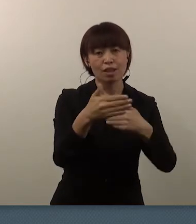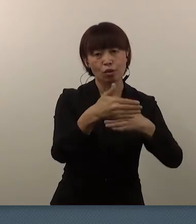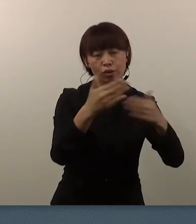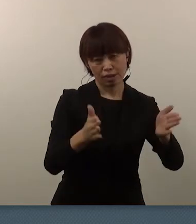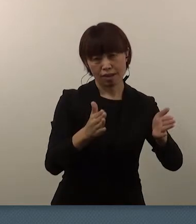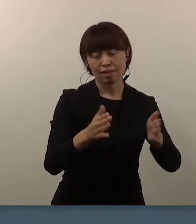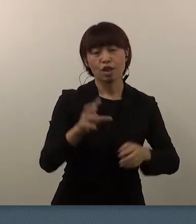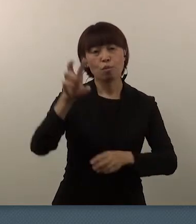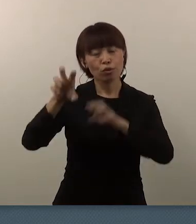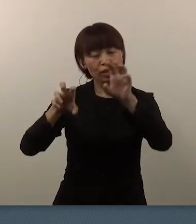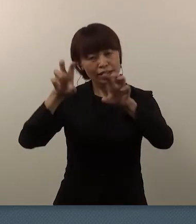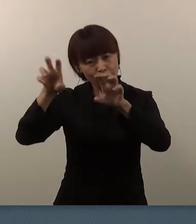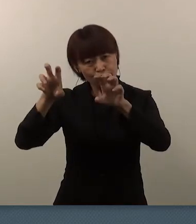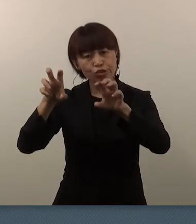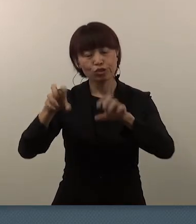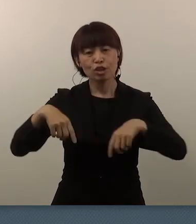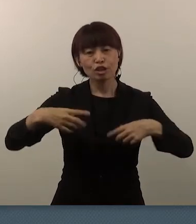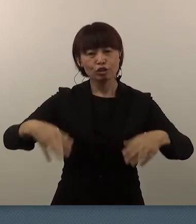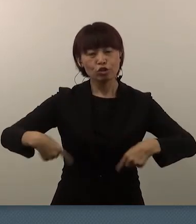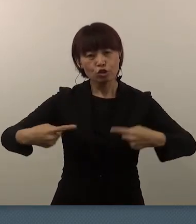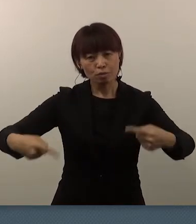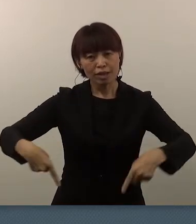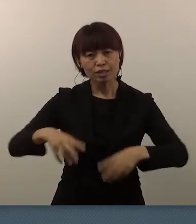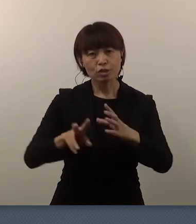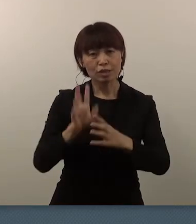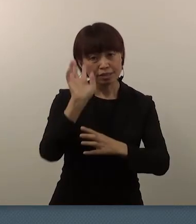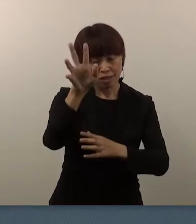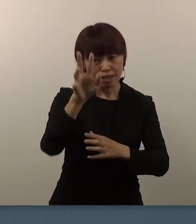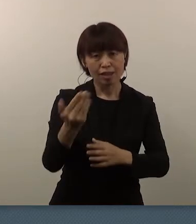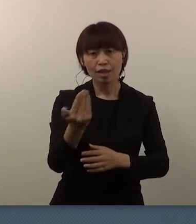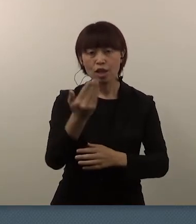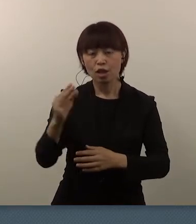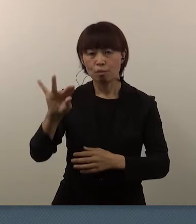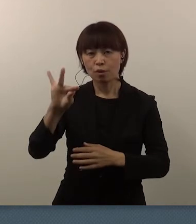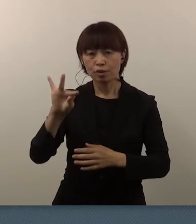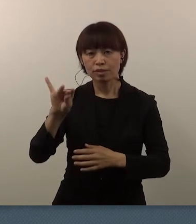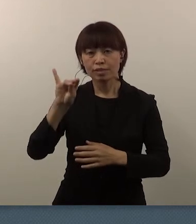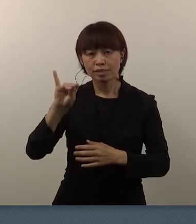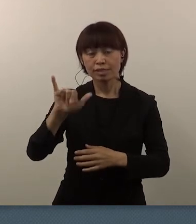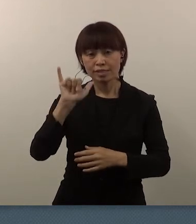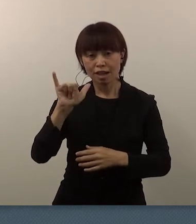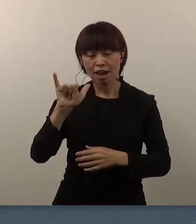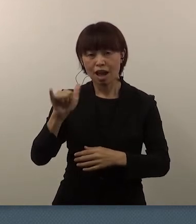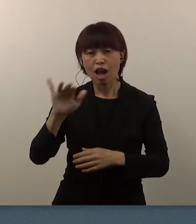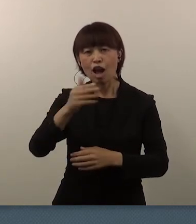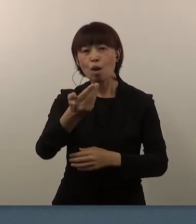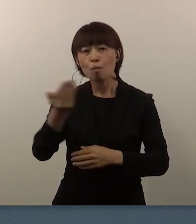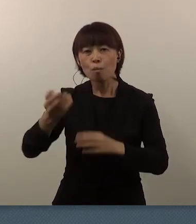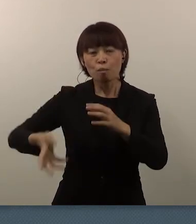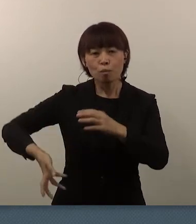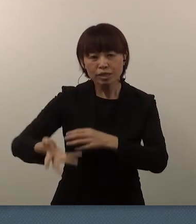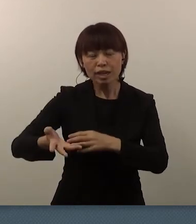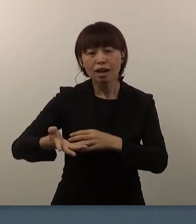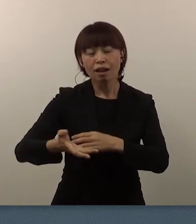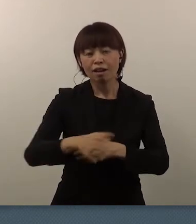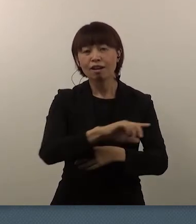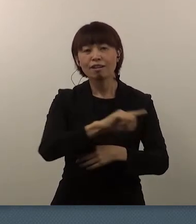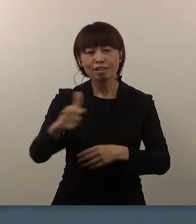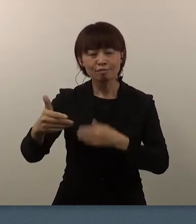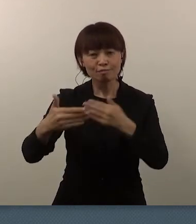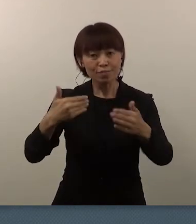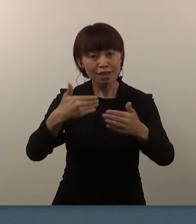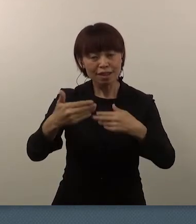コーナー、車椅子バスケットボールやボッチャなどが体験できるパラリンピック競技体験コーナーも設置いた